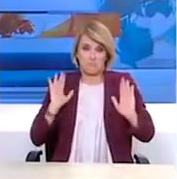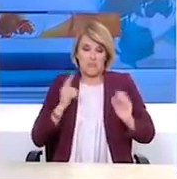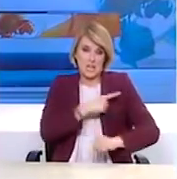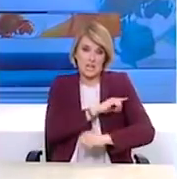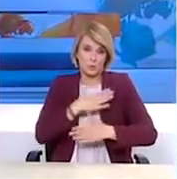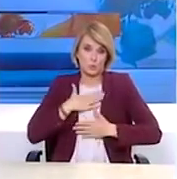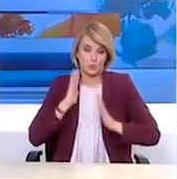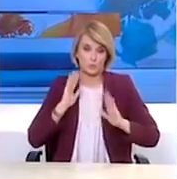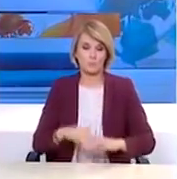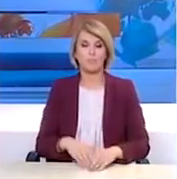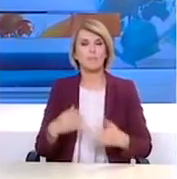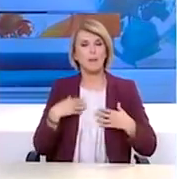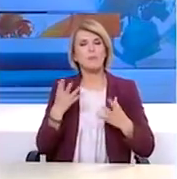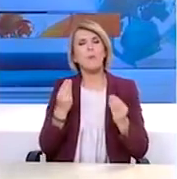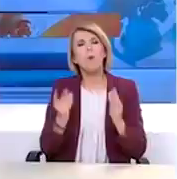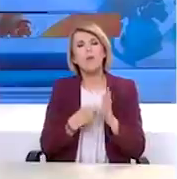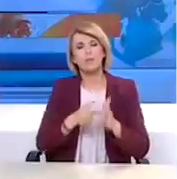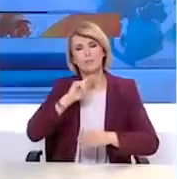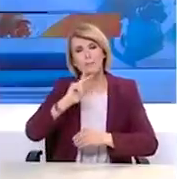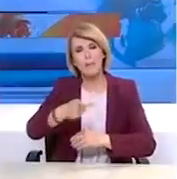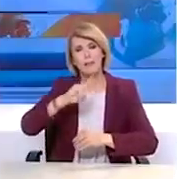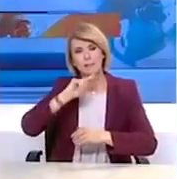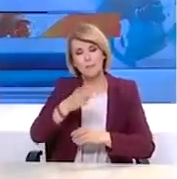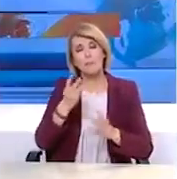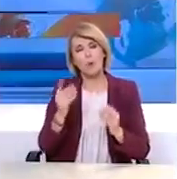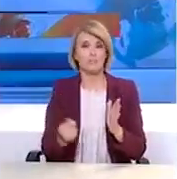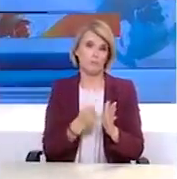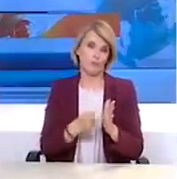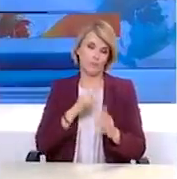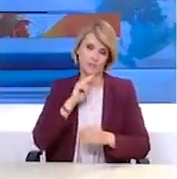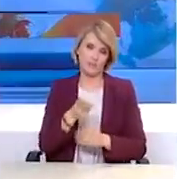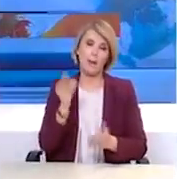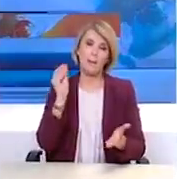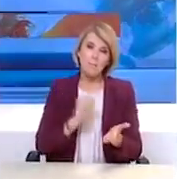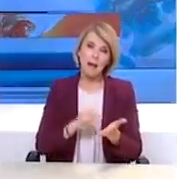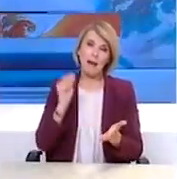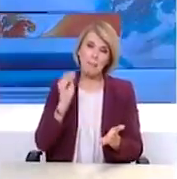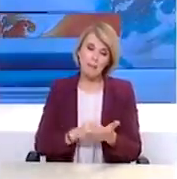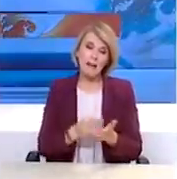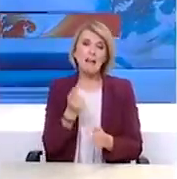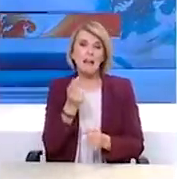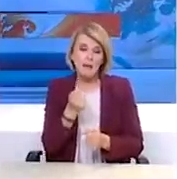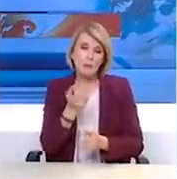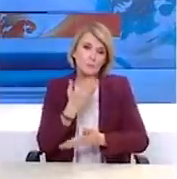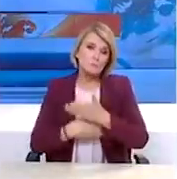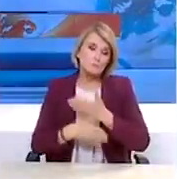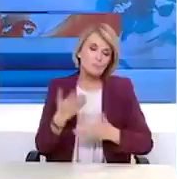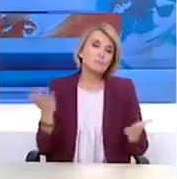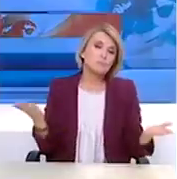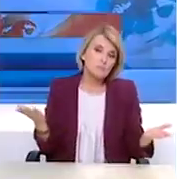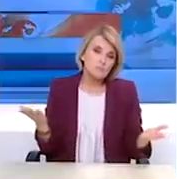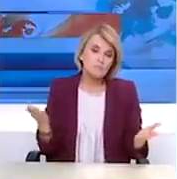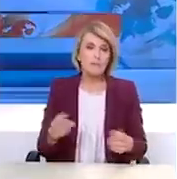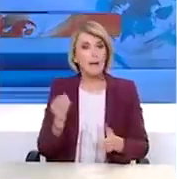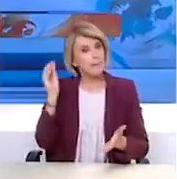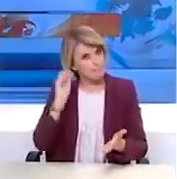Έχουμε απαντήσει πολλές φορές σε ανάλογες ερωτήσεις και η επανάληψη βέβαια είναι μήτρη μαθήσεως και